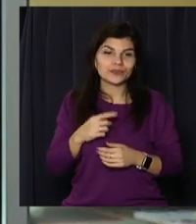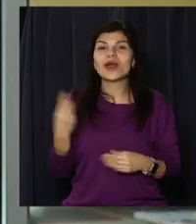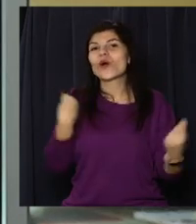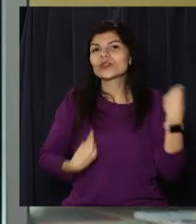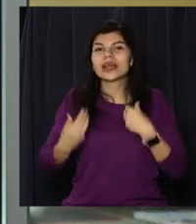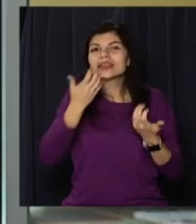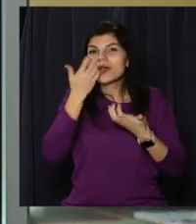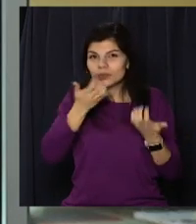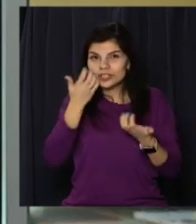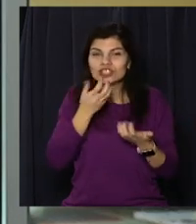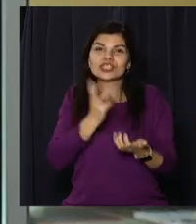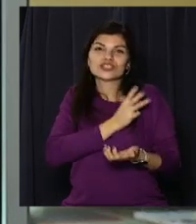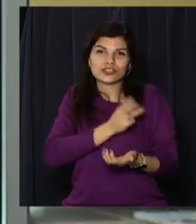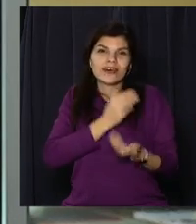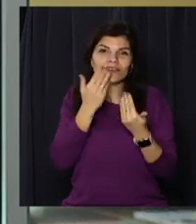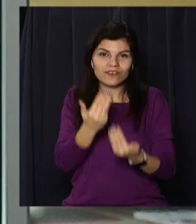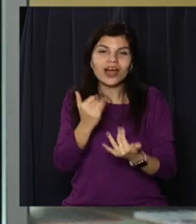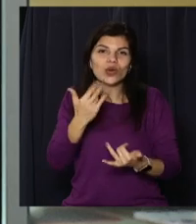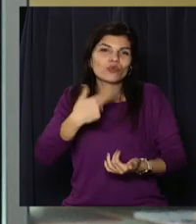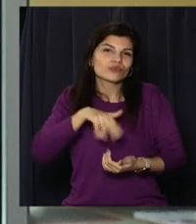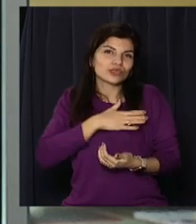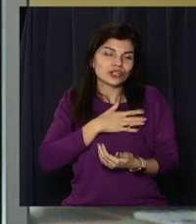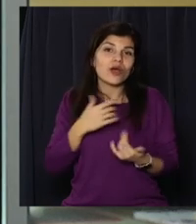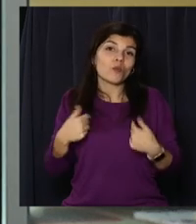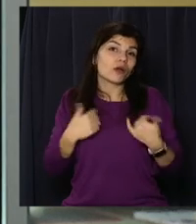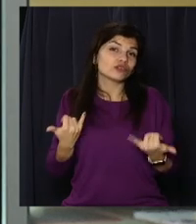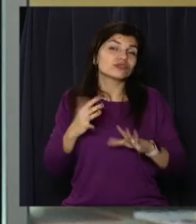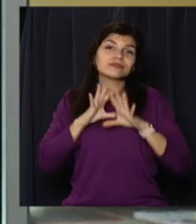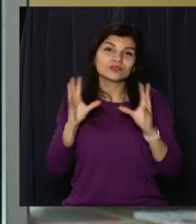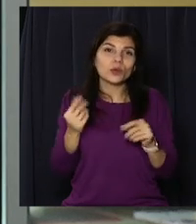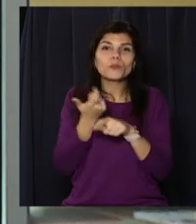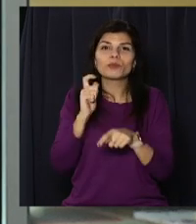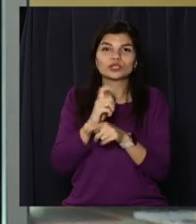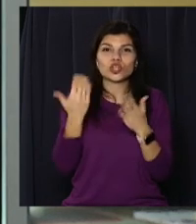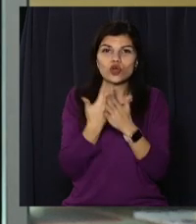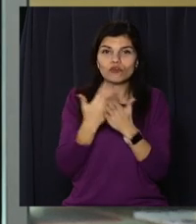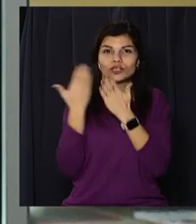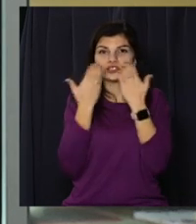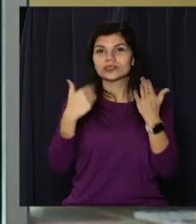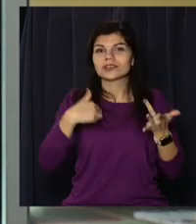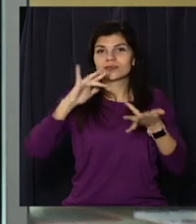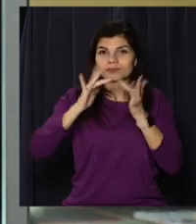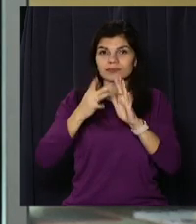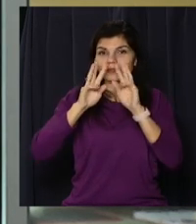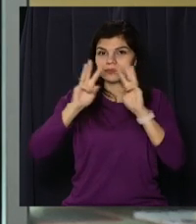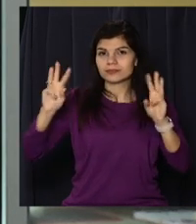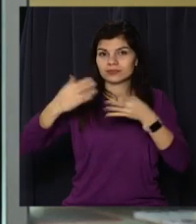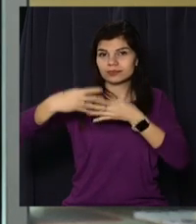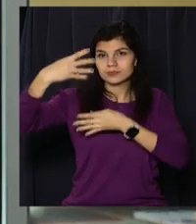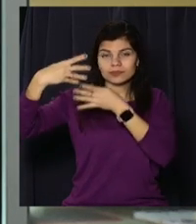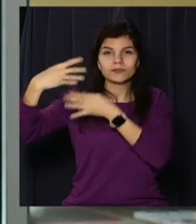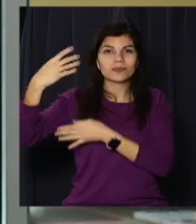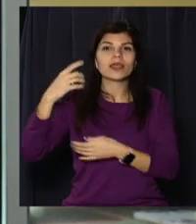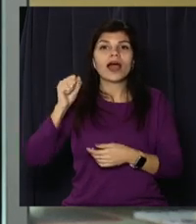Одягайтесь тепліше, тепла бажаємо вам і у душі. На цьому в мене все. Ще більше новин читайте на нашому сайті